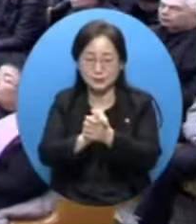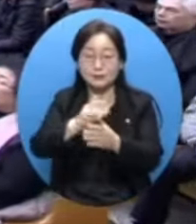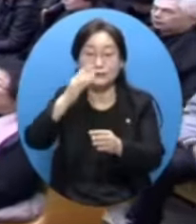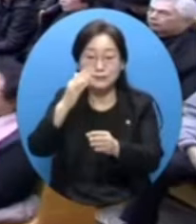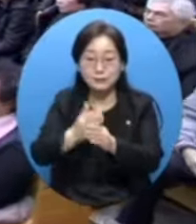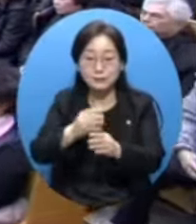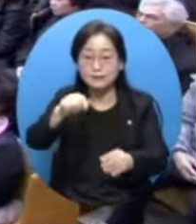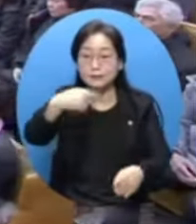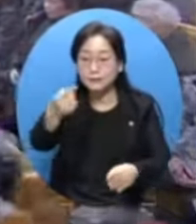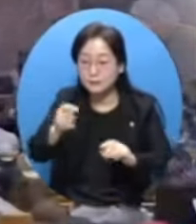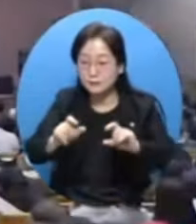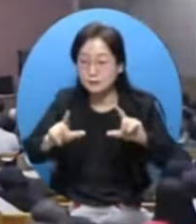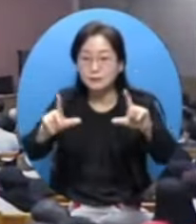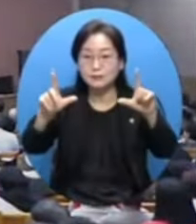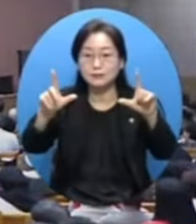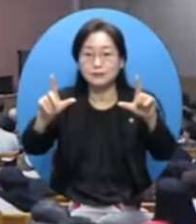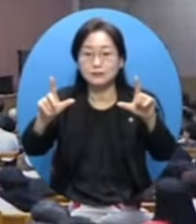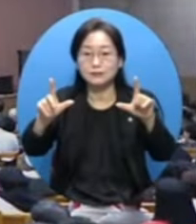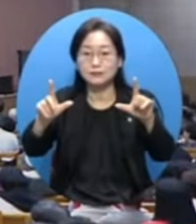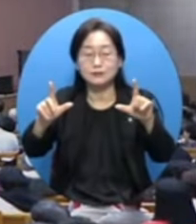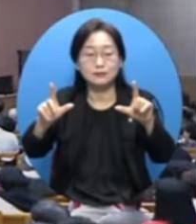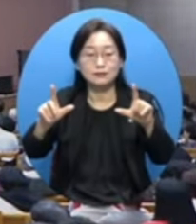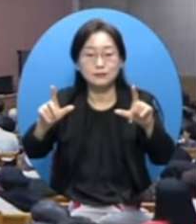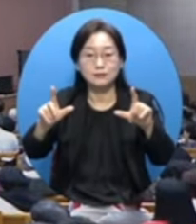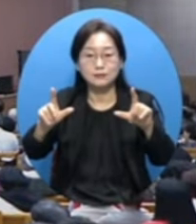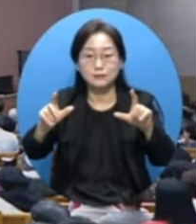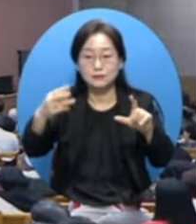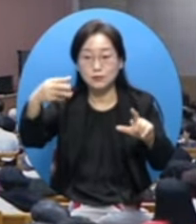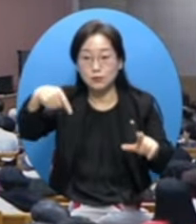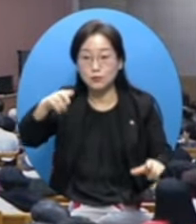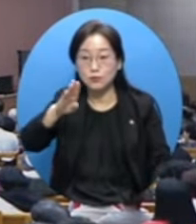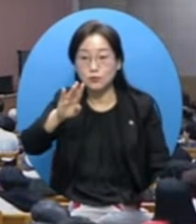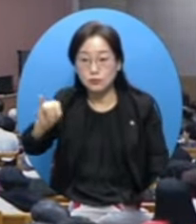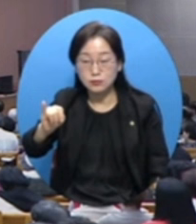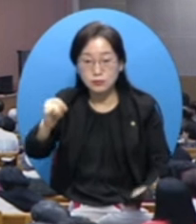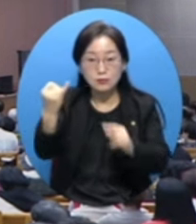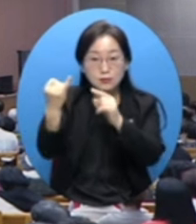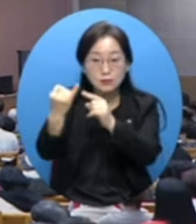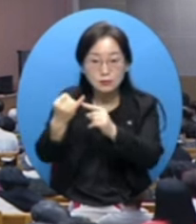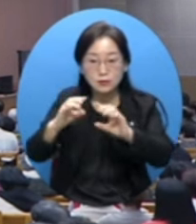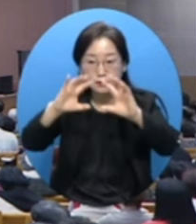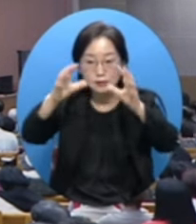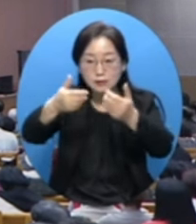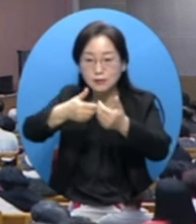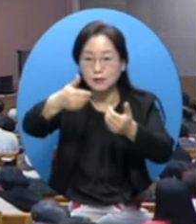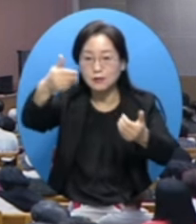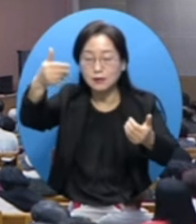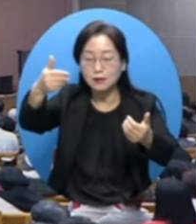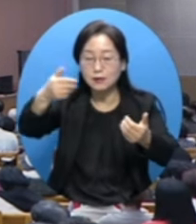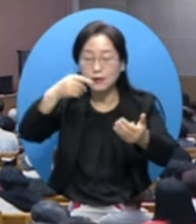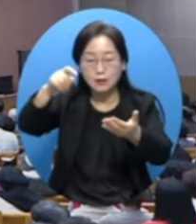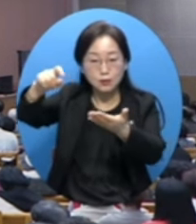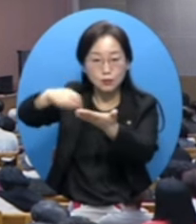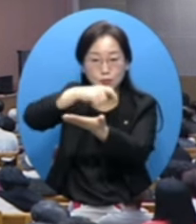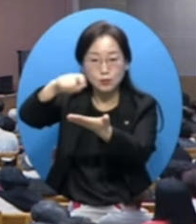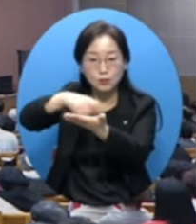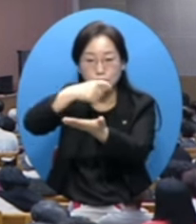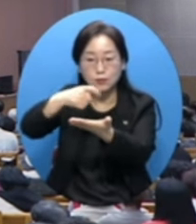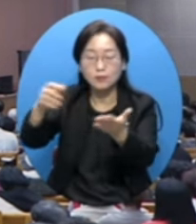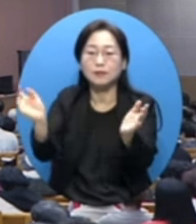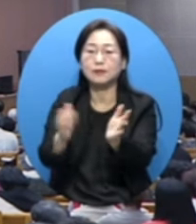그 다음날 루비 켄드릭 선교사가 세상을 떠났다는 전보가 도착을